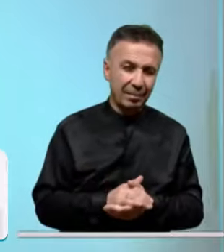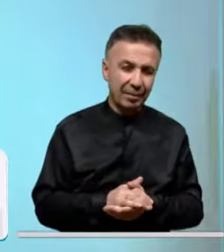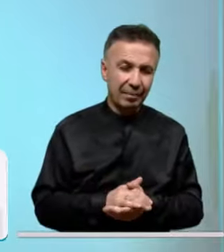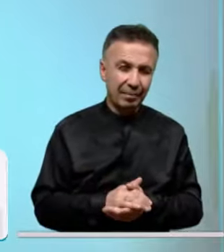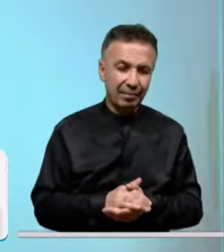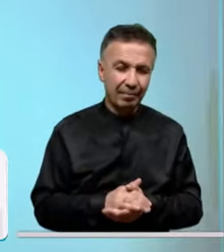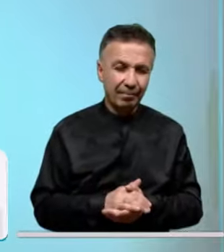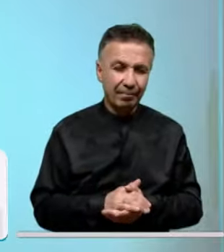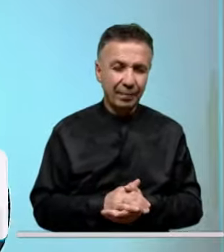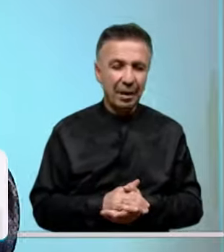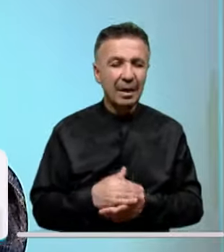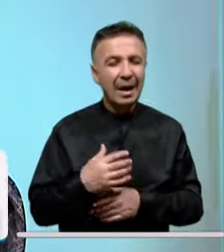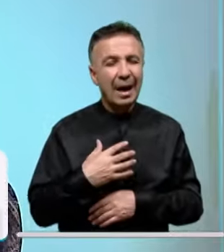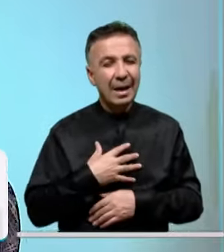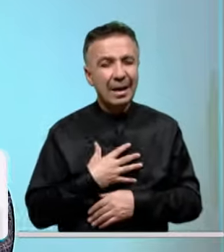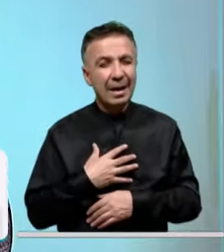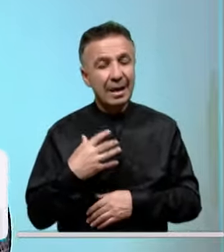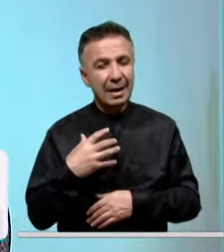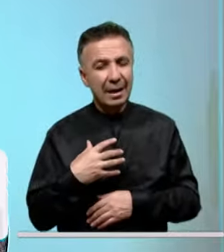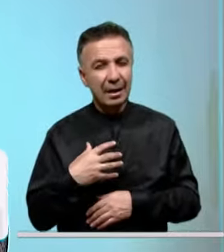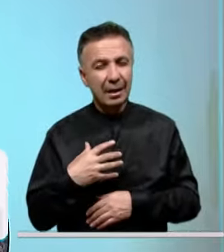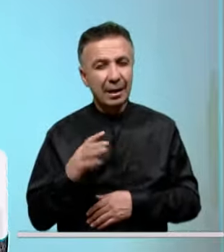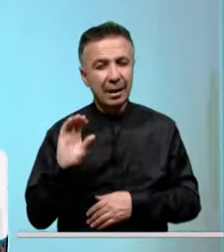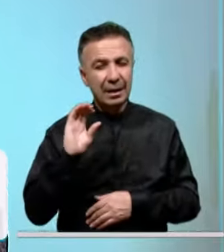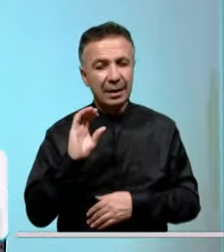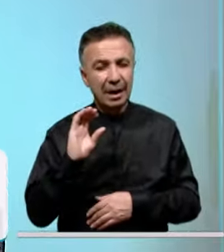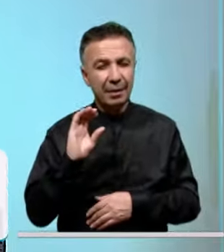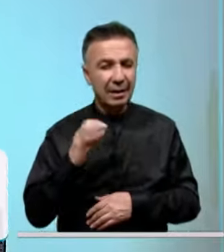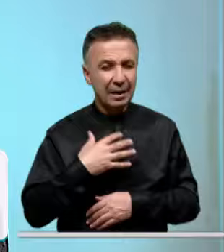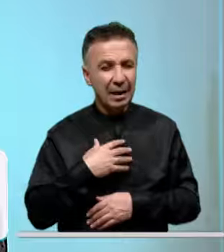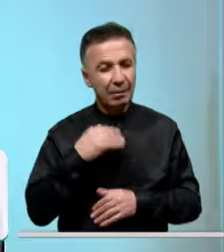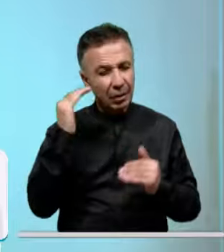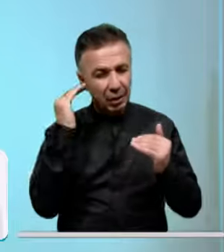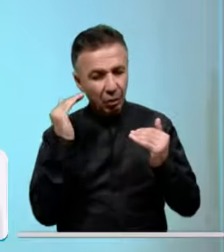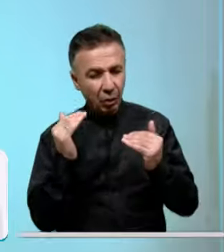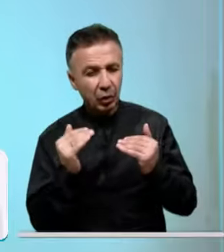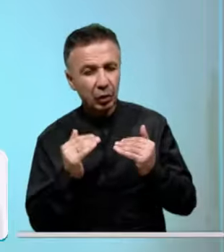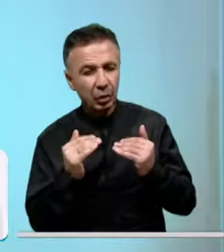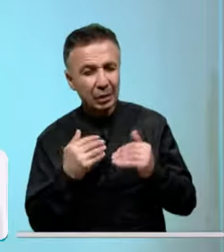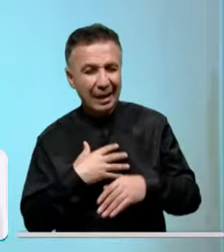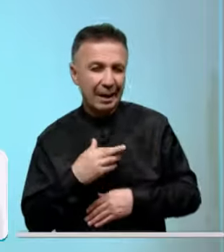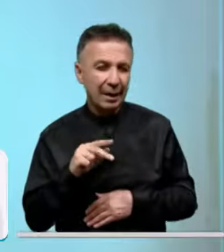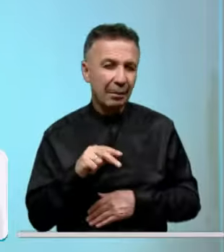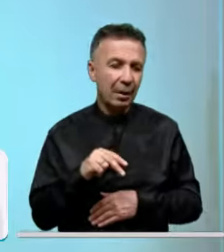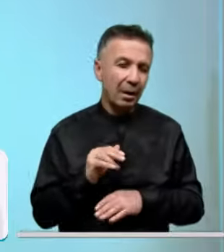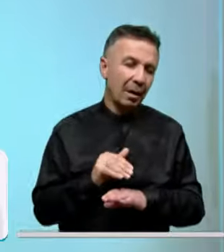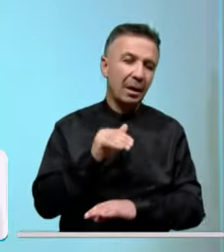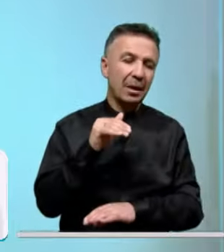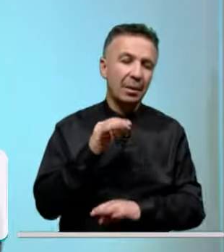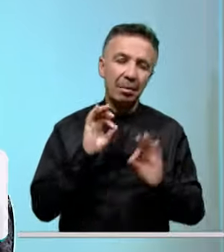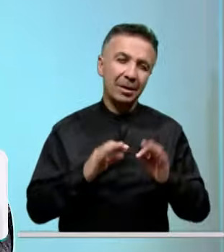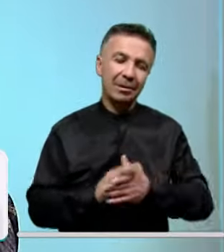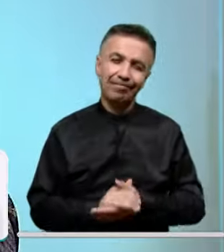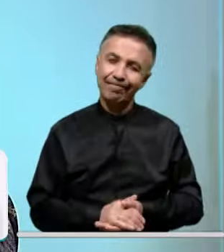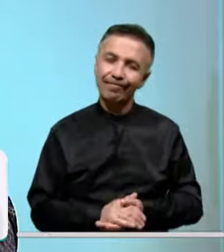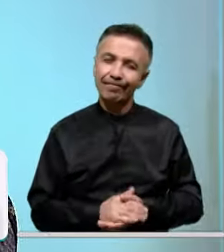değil, dini kendimize uydurup kendi uydurduğumuz bir şeyi din gibi lanse etmeye başladık.